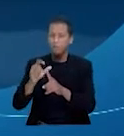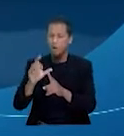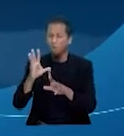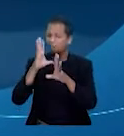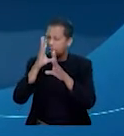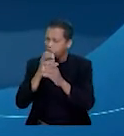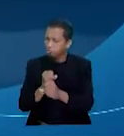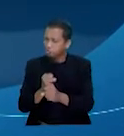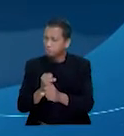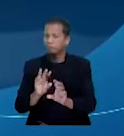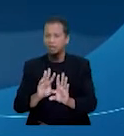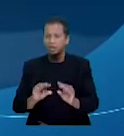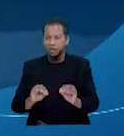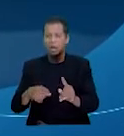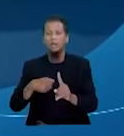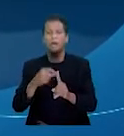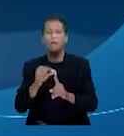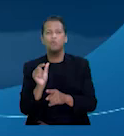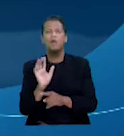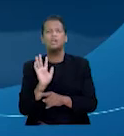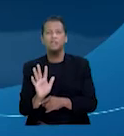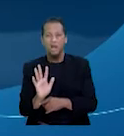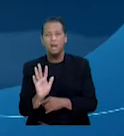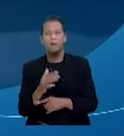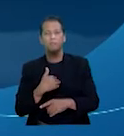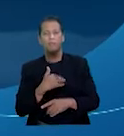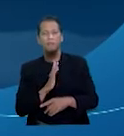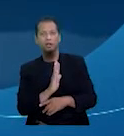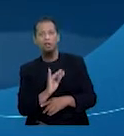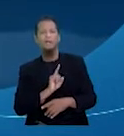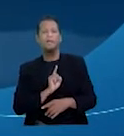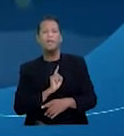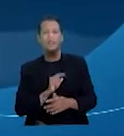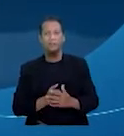undang-undang dengan menjaga netralitas dan independen. Tim Liputan iNews melaporkan.